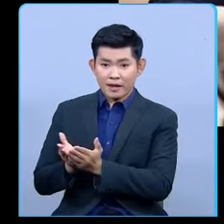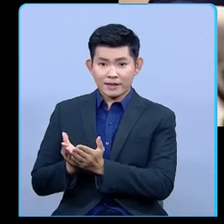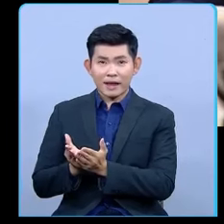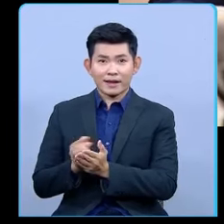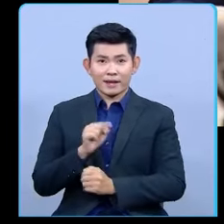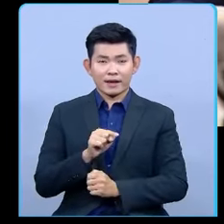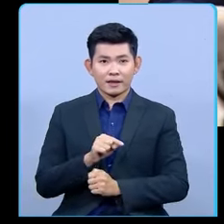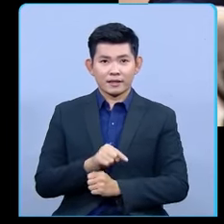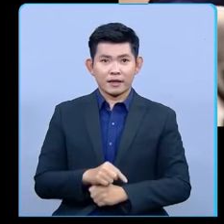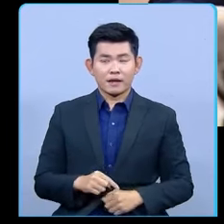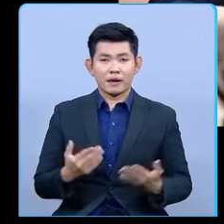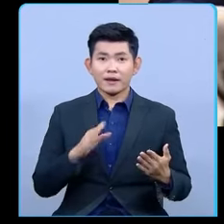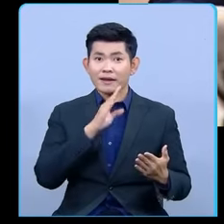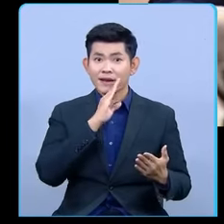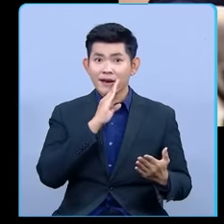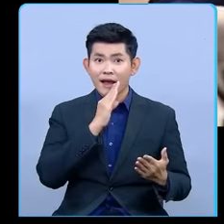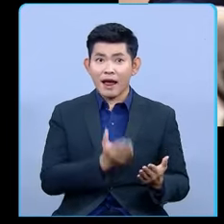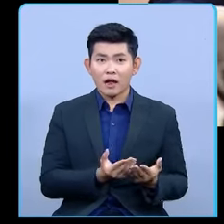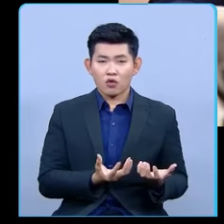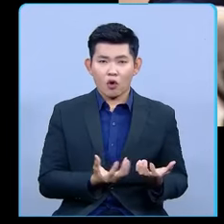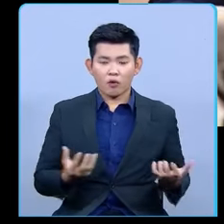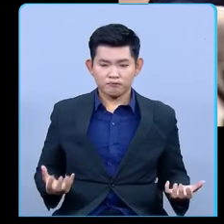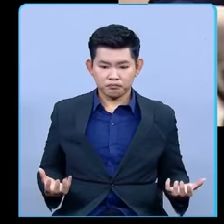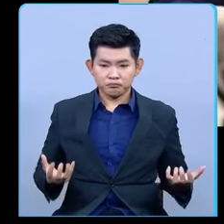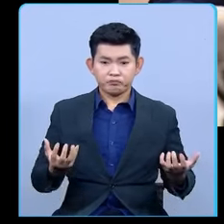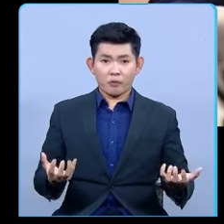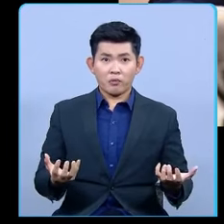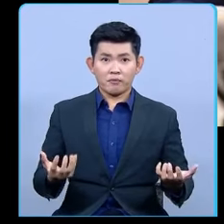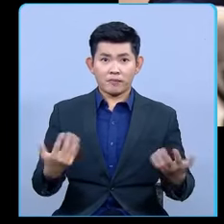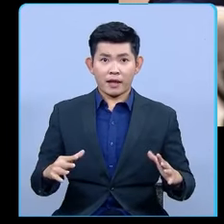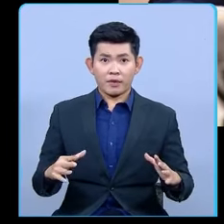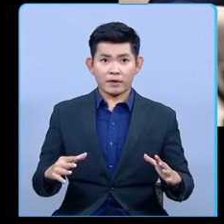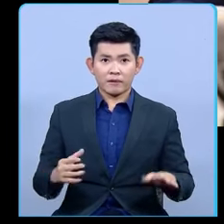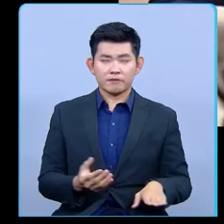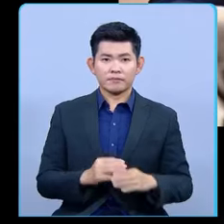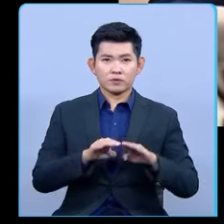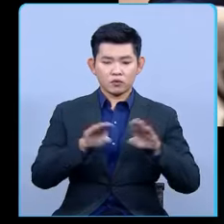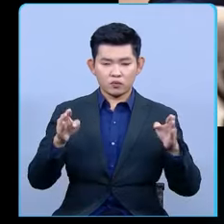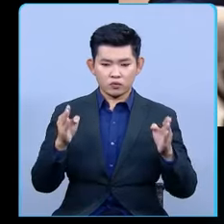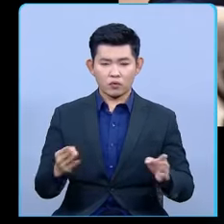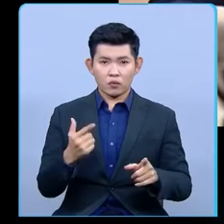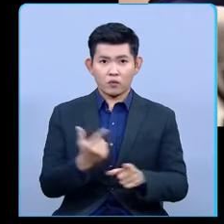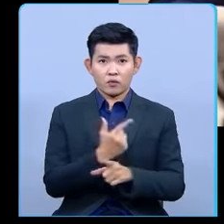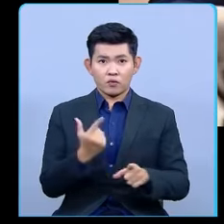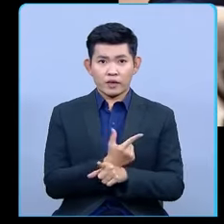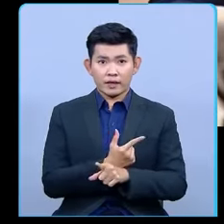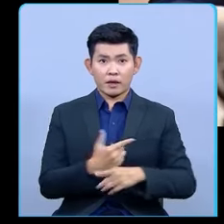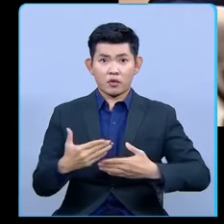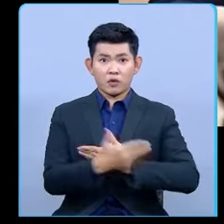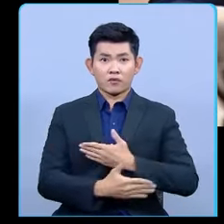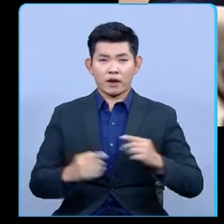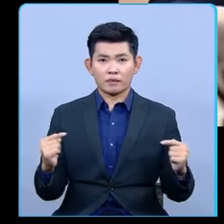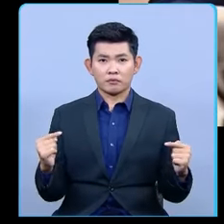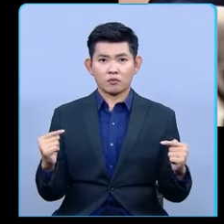ยเข้าทางฝั่งใดก็แล้วแต่เนี่ยจะมีการลำเลียงตู้คอนเทนเนอร์เนี่ยขึ้นสู่รถไฟแบบอัตโนมัติเลยนะฮะ